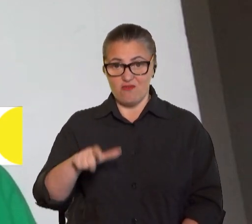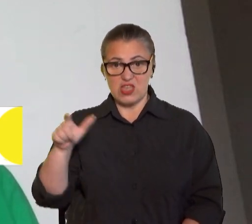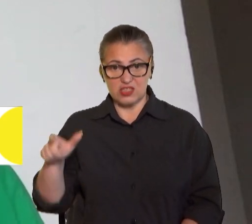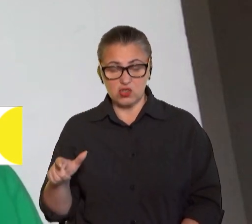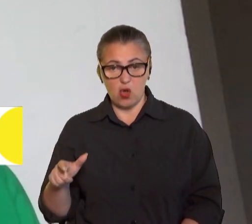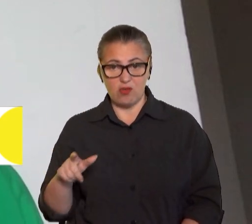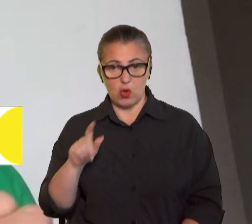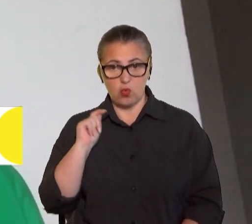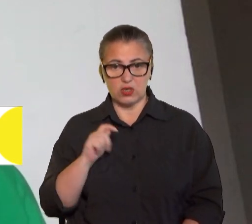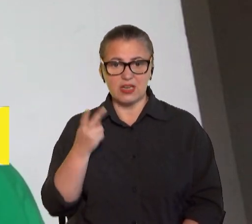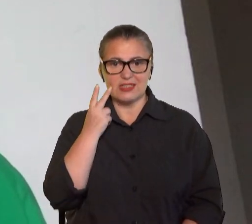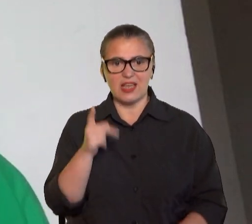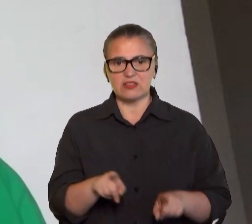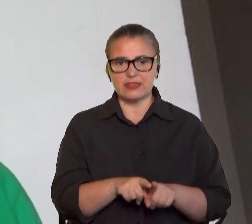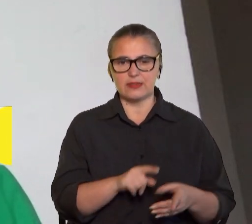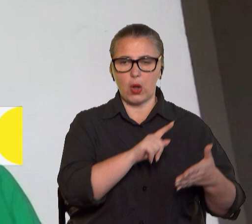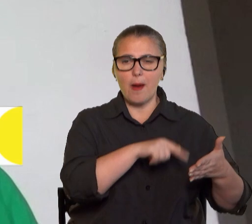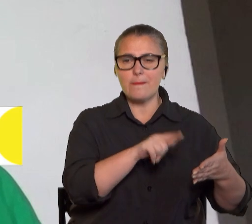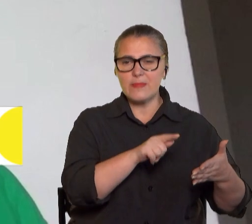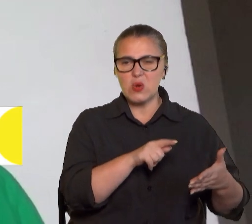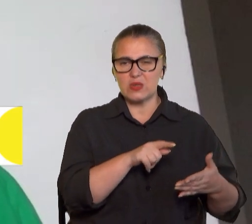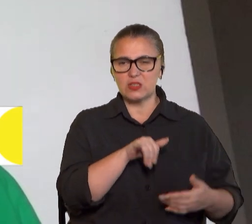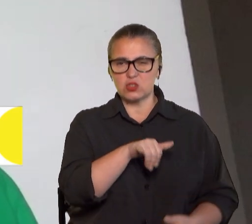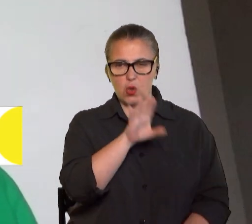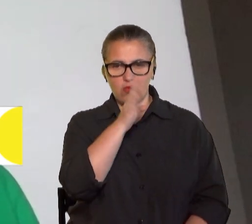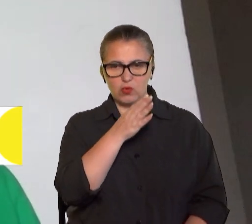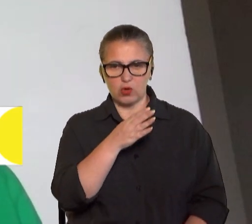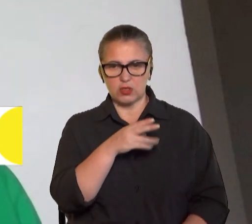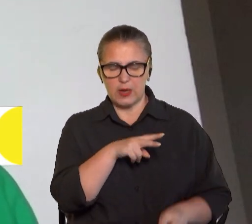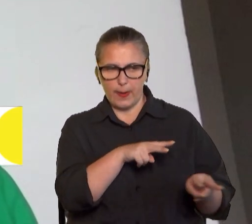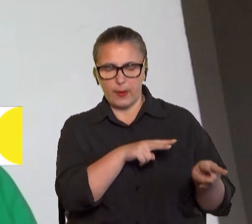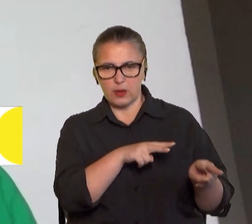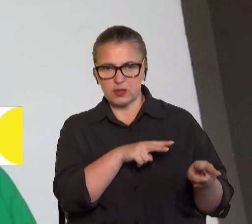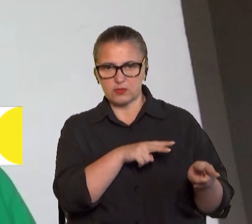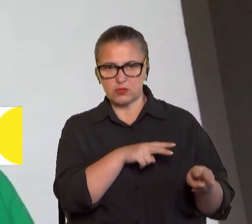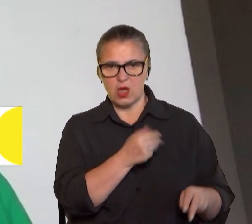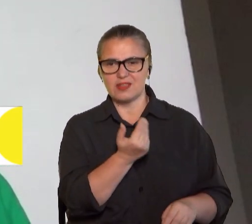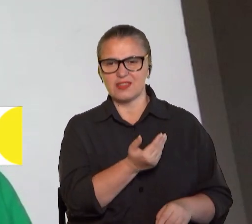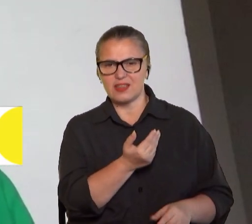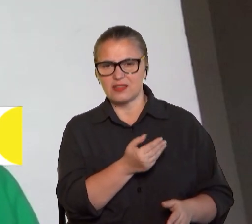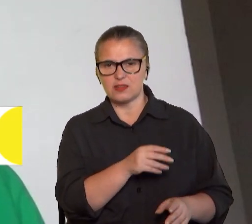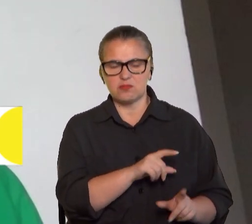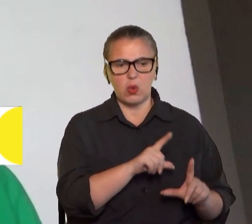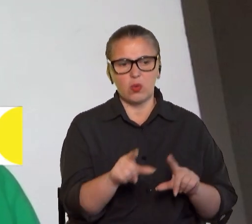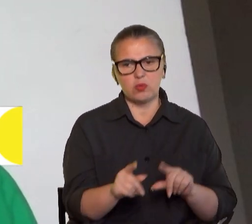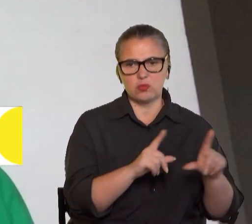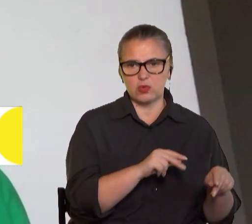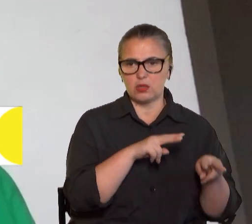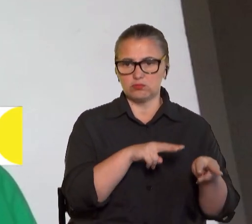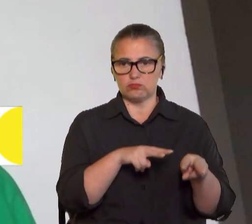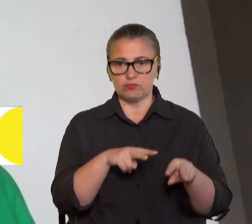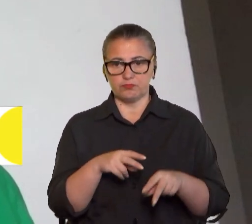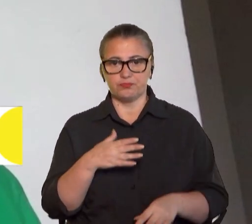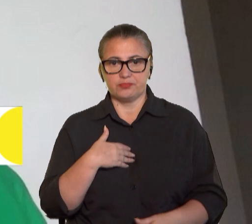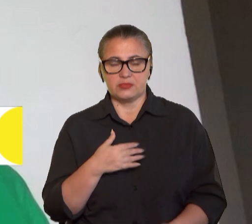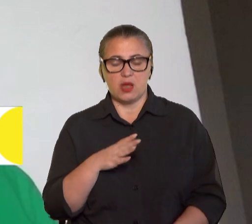завжди на такому олівці особливому, вони завжди під прицілом, за ними стежать, за їхнім місцем пересування так само стежать. І нам